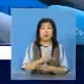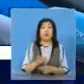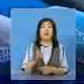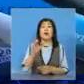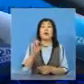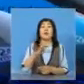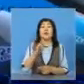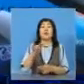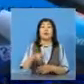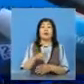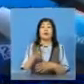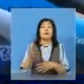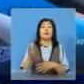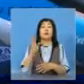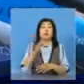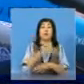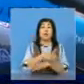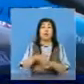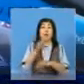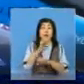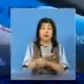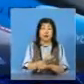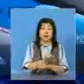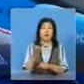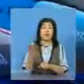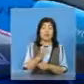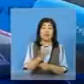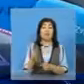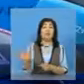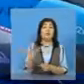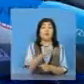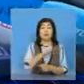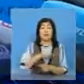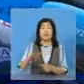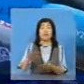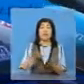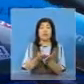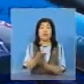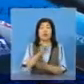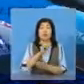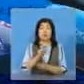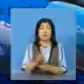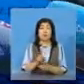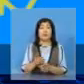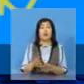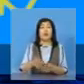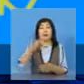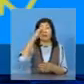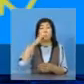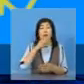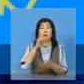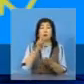болса, жаңа жылдан бүкіл семьяға да тоқтатылатын болады. Сөйтіп біз үйдегі еңбекке жарамды отағасына папасының жауапкершілігін